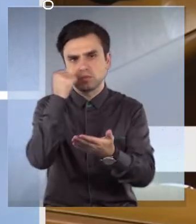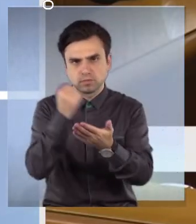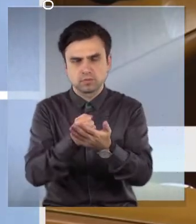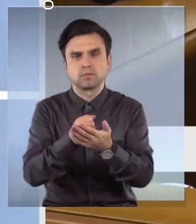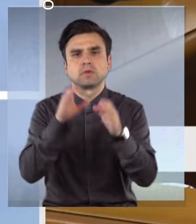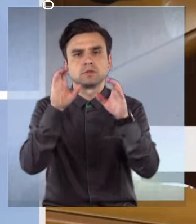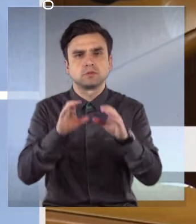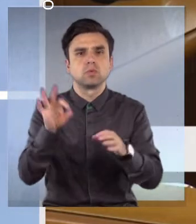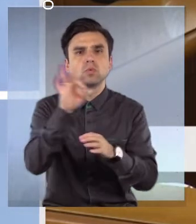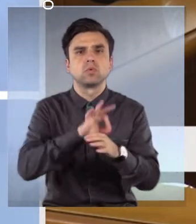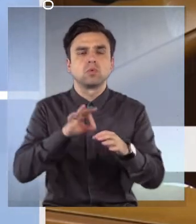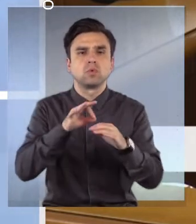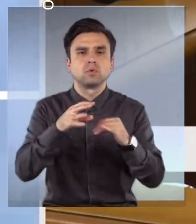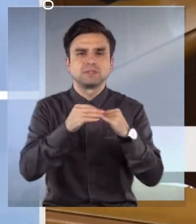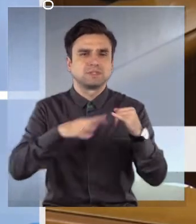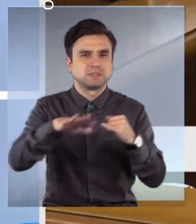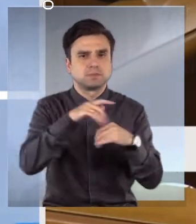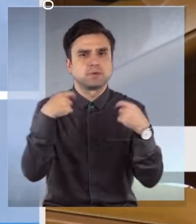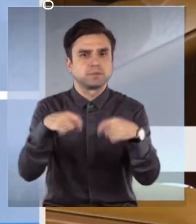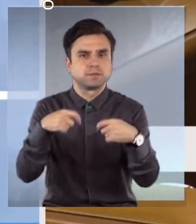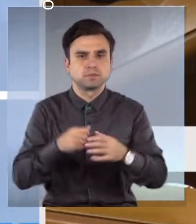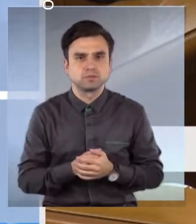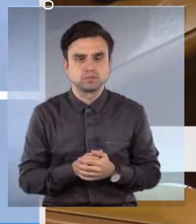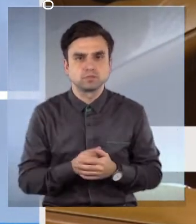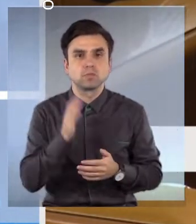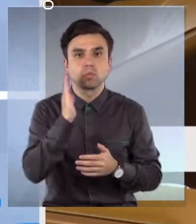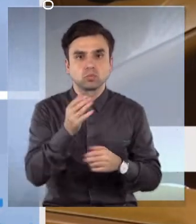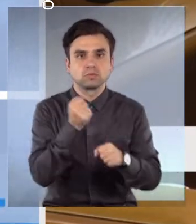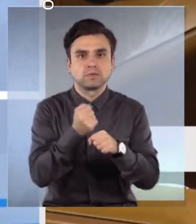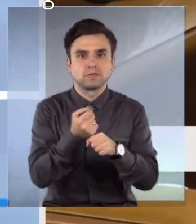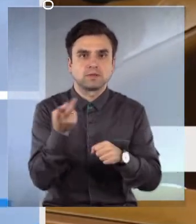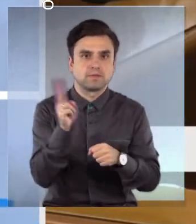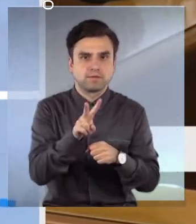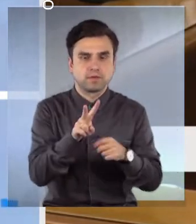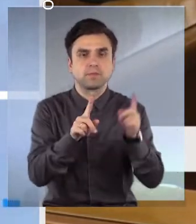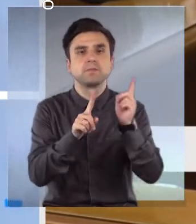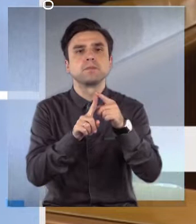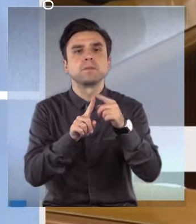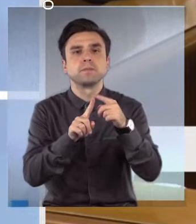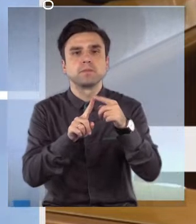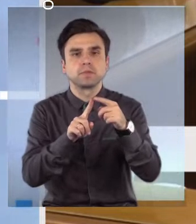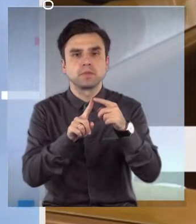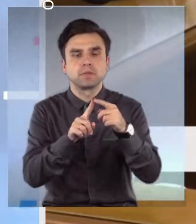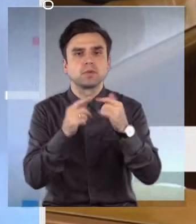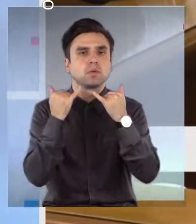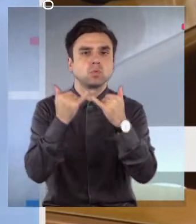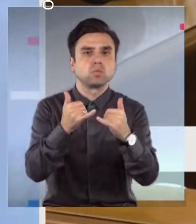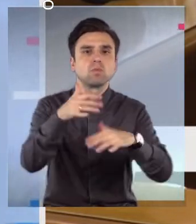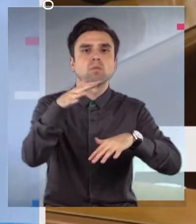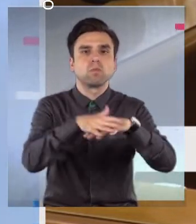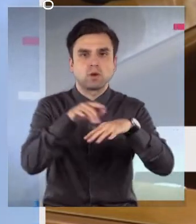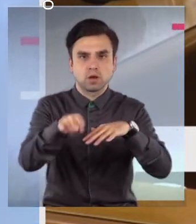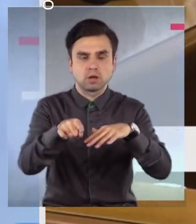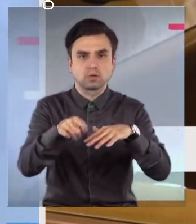Буде існувати два інструменти. Перший – надати можливість банкам не нервувати і видавати